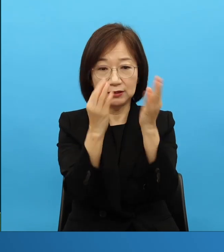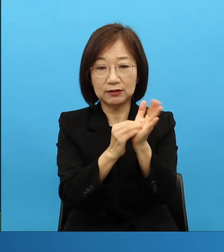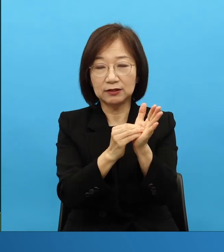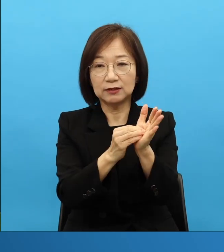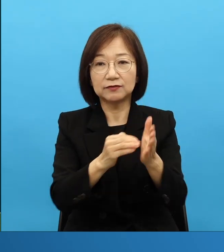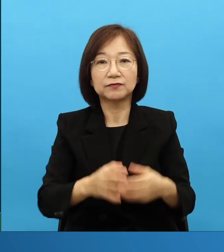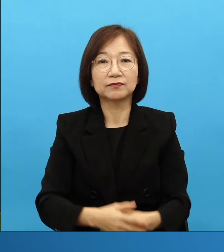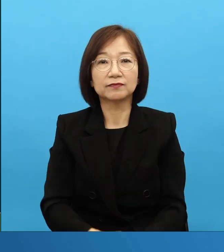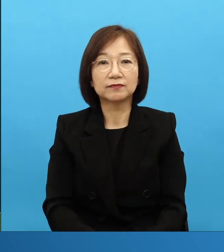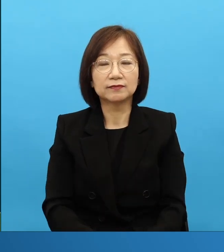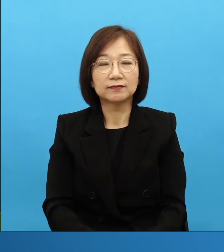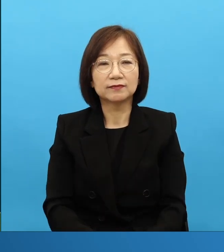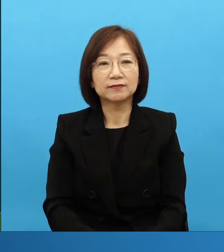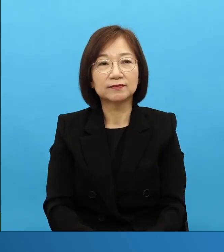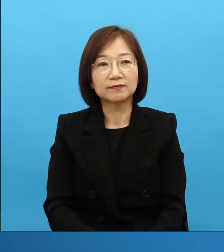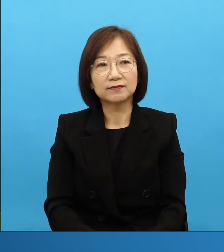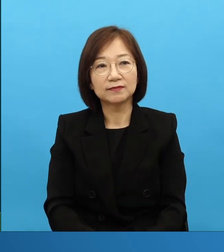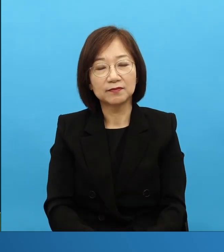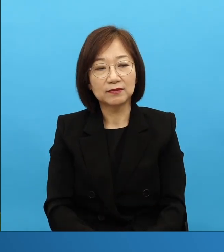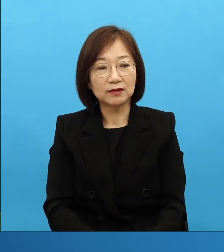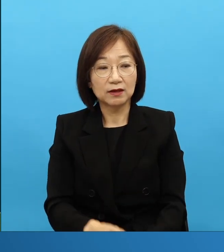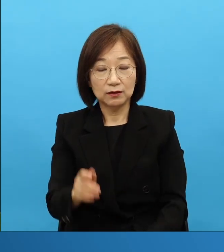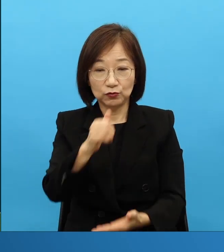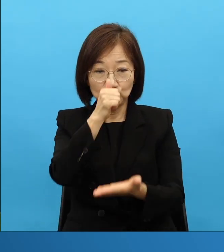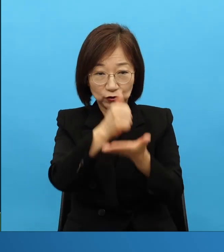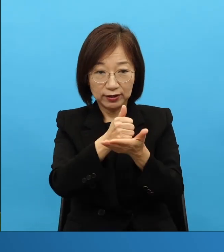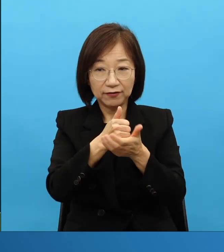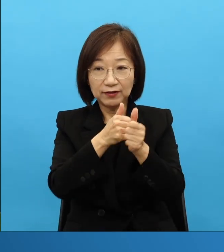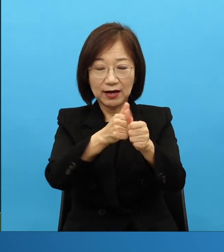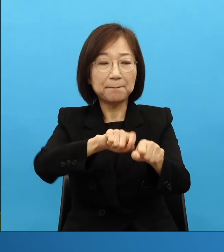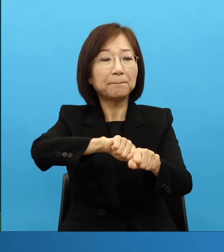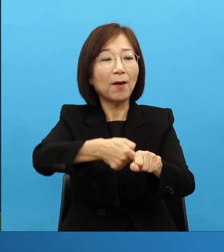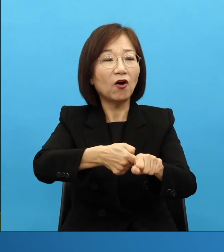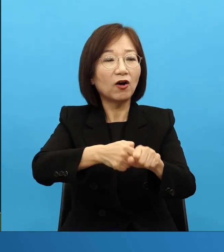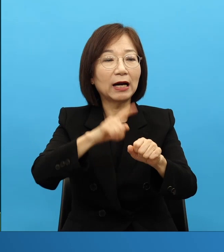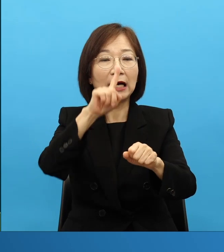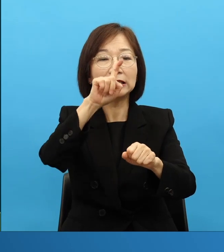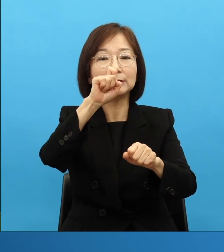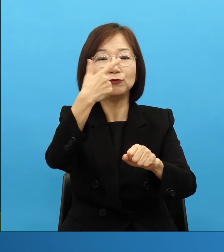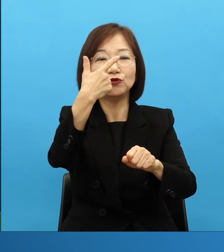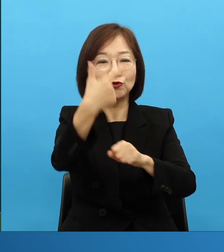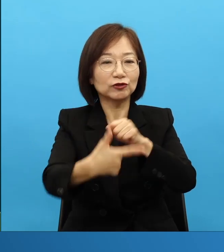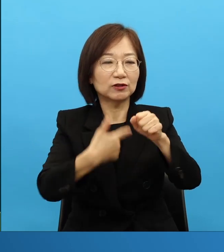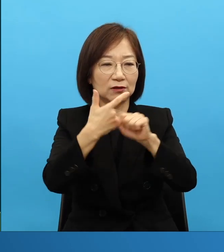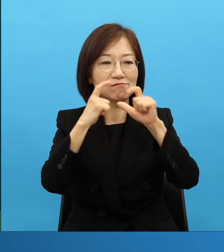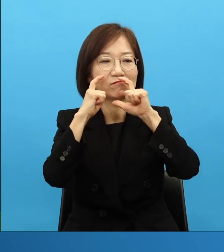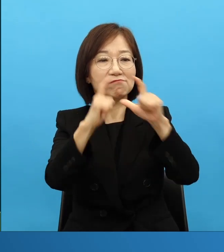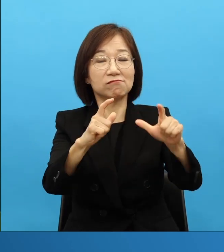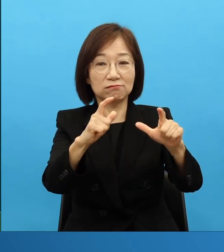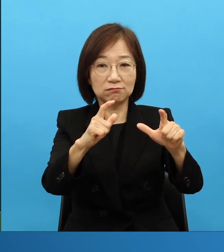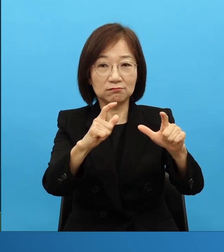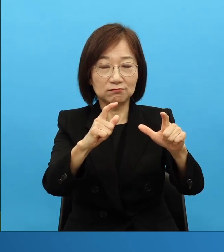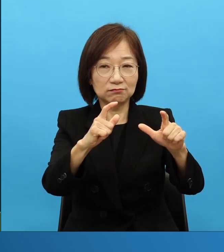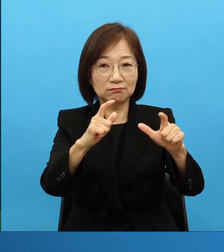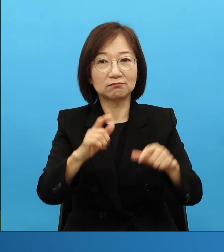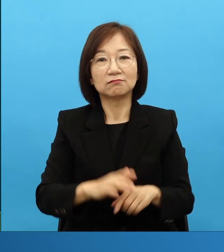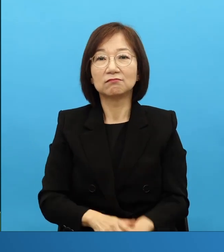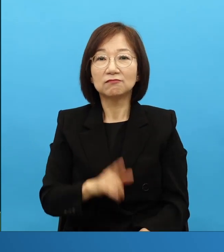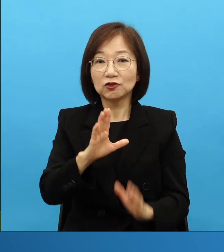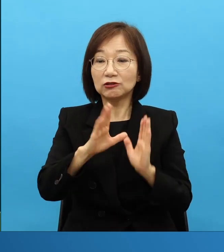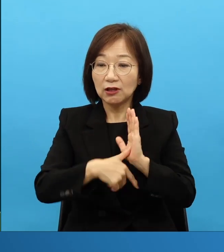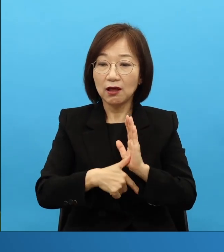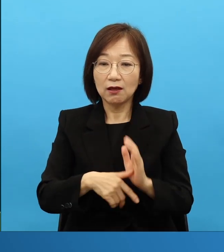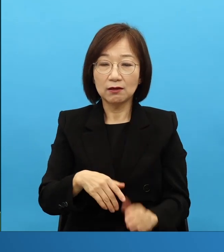gospel. 16년을 형을 받았습니다. And he received a 16-year sentence. 그때 그는 낙심치